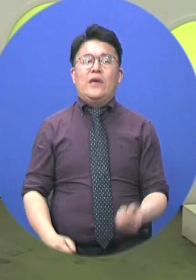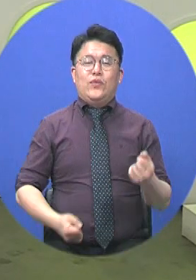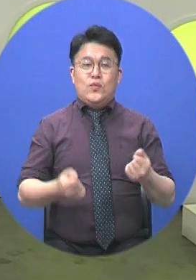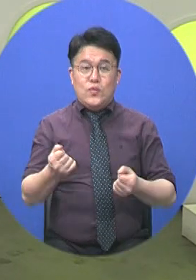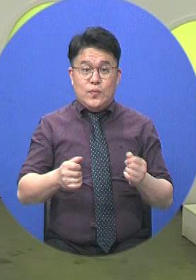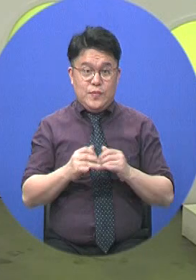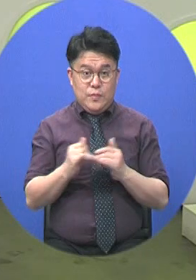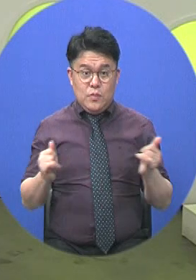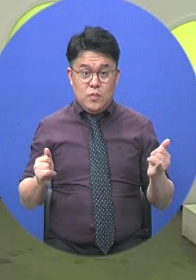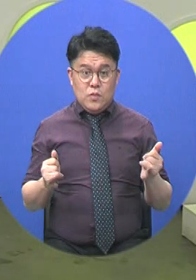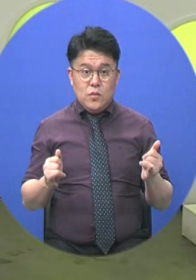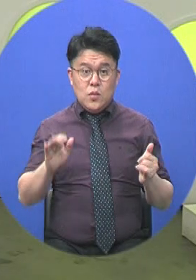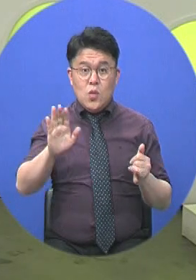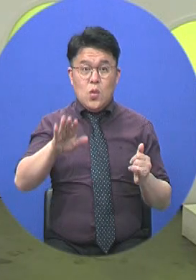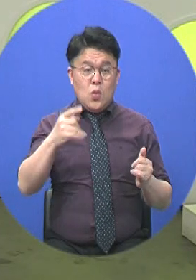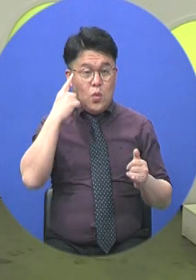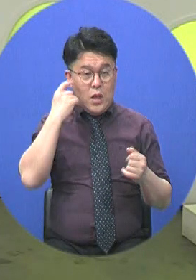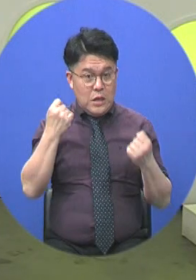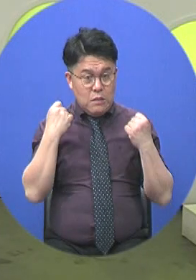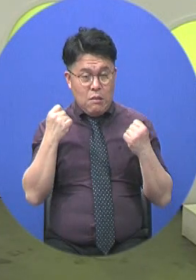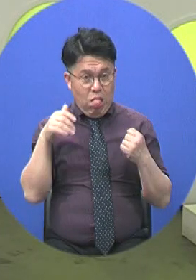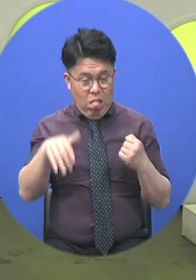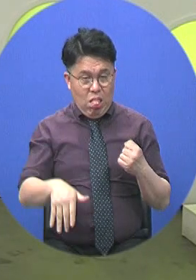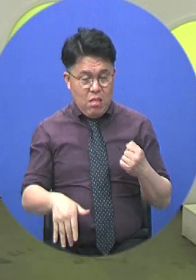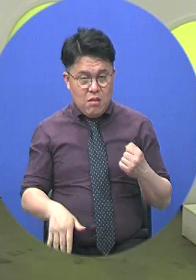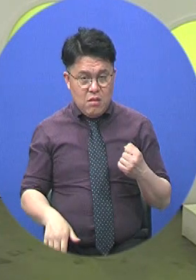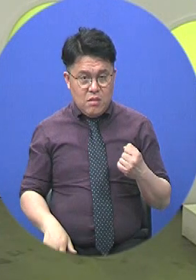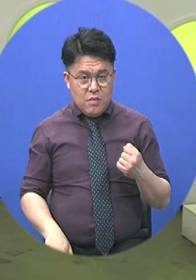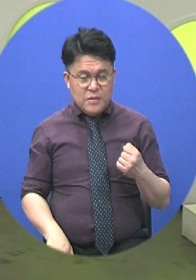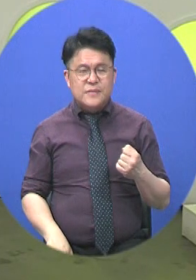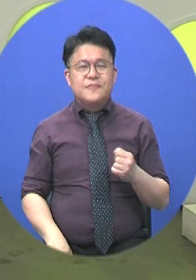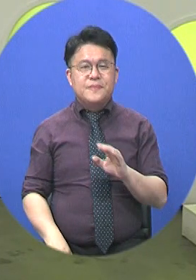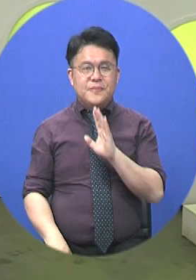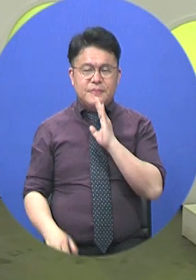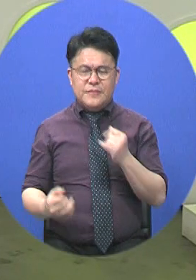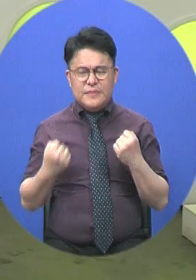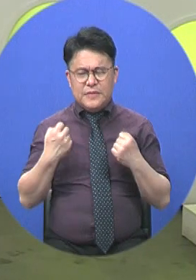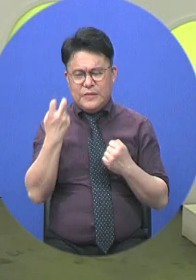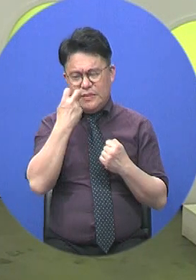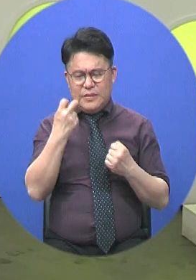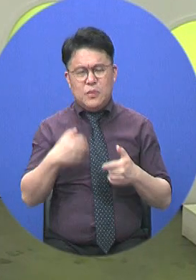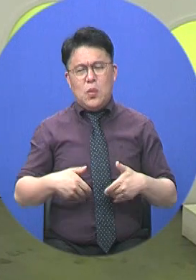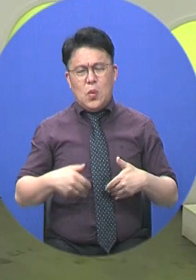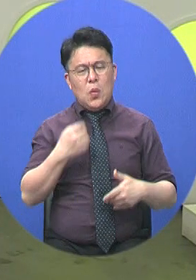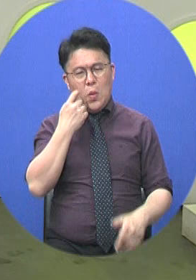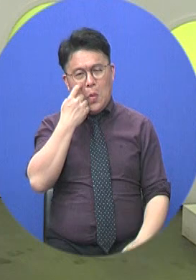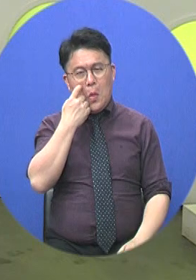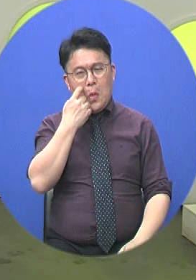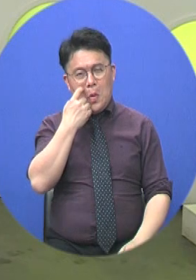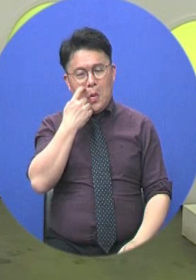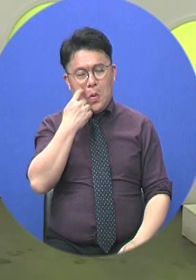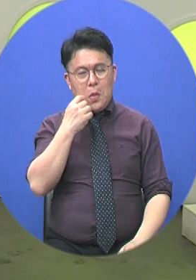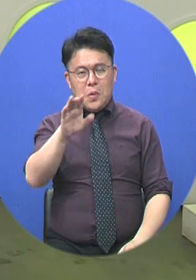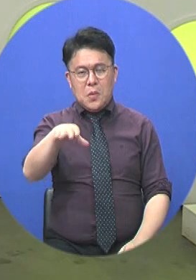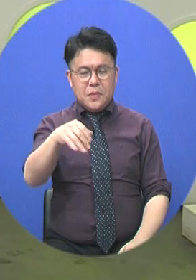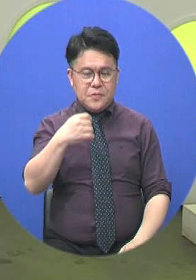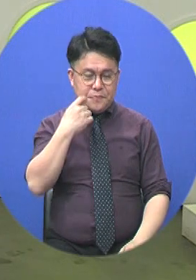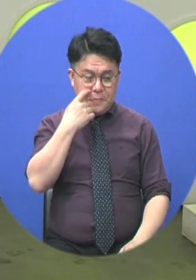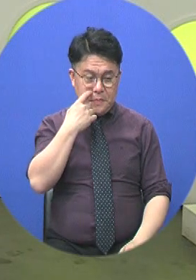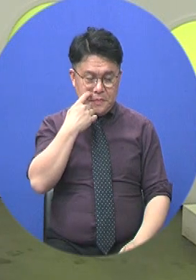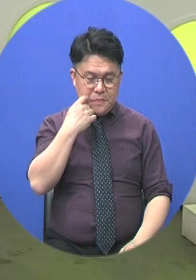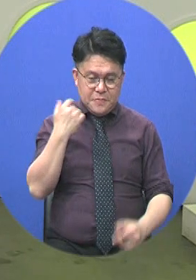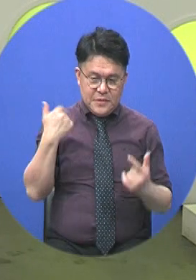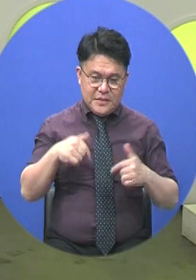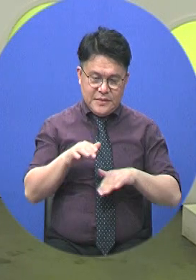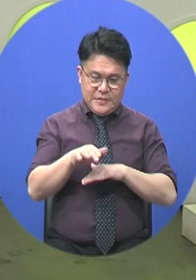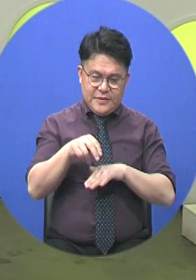아, 하시니까. 왜 건강 때문에요? 예, 건강 관리를 좀 많이 해야 되겠어요. 왜냐하면은 아하.